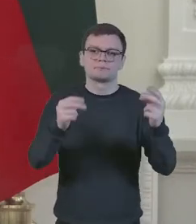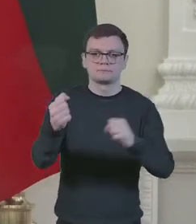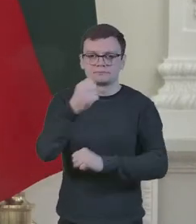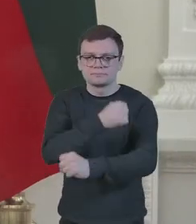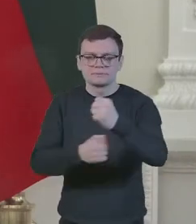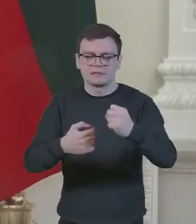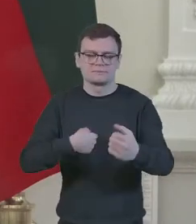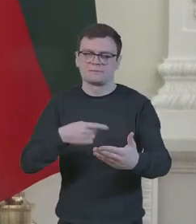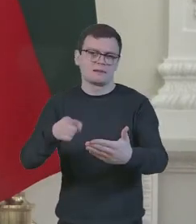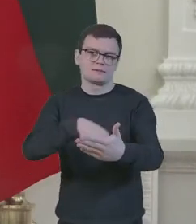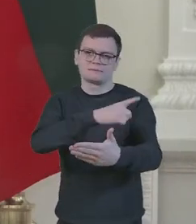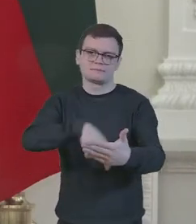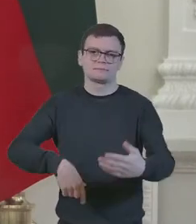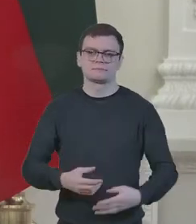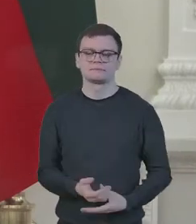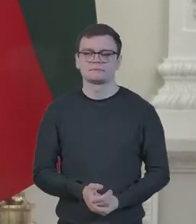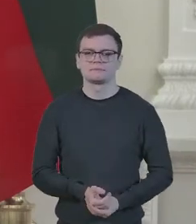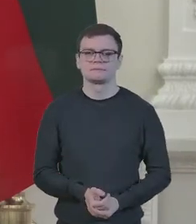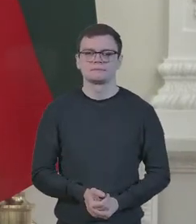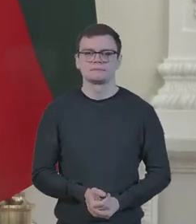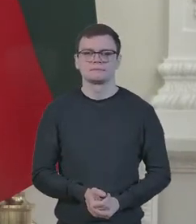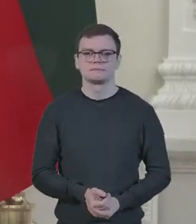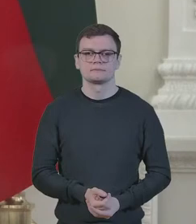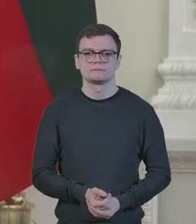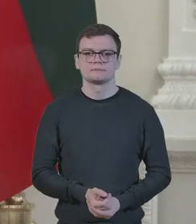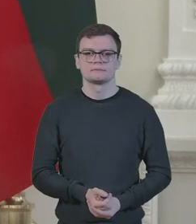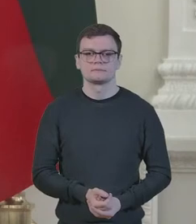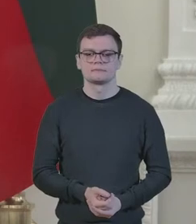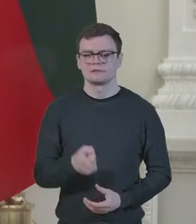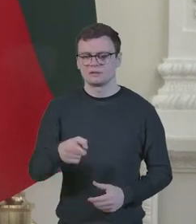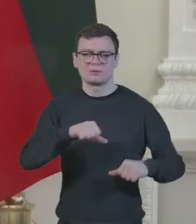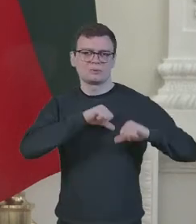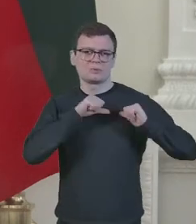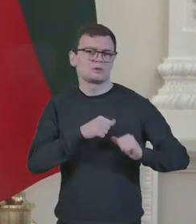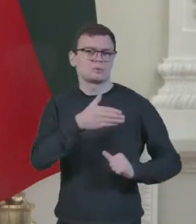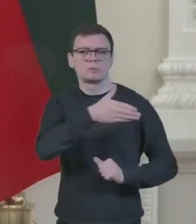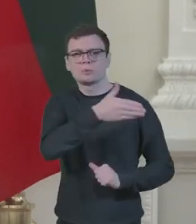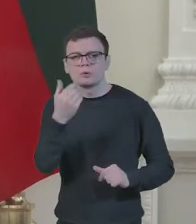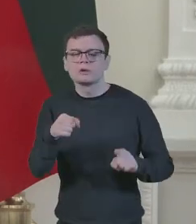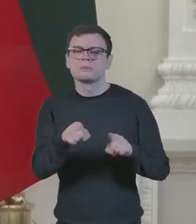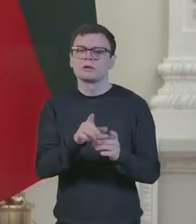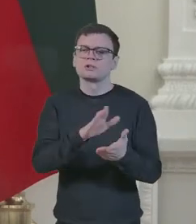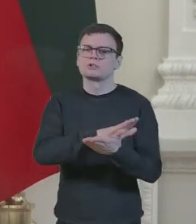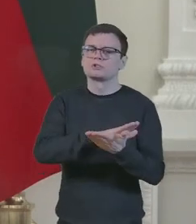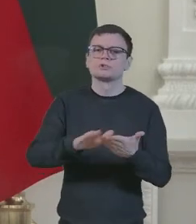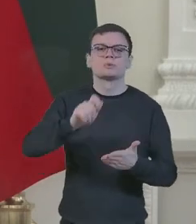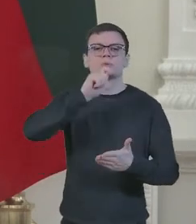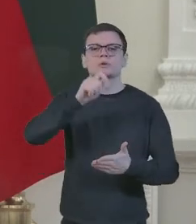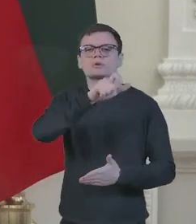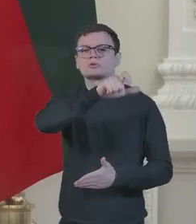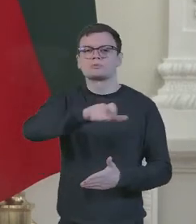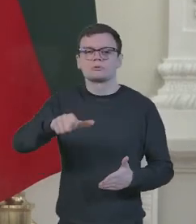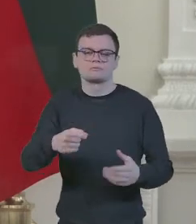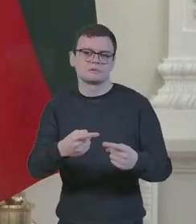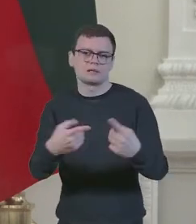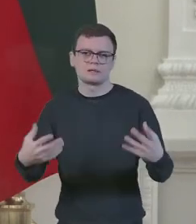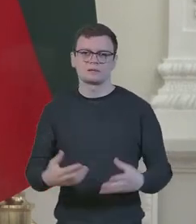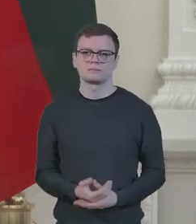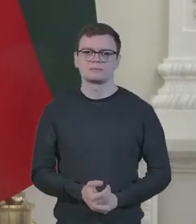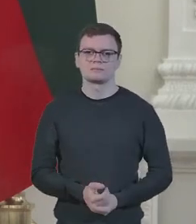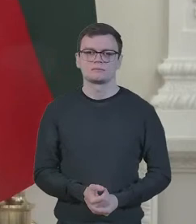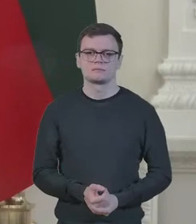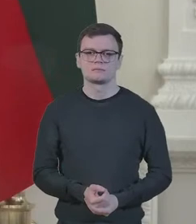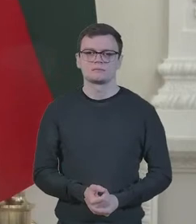manęs neįtikina. Aš manau, kad tai yra ne visai nuoširdu ir sąžininga Ukrainos žmonių atžvilgiu. Štai